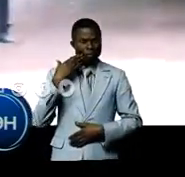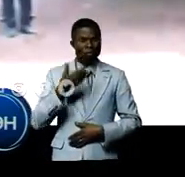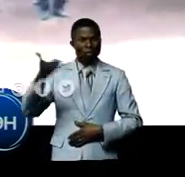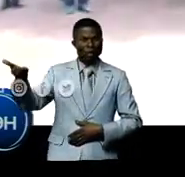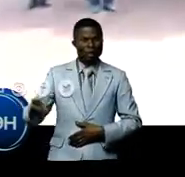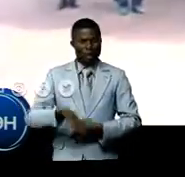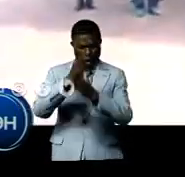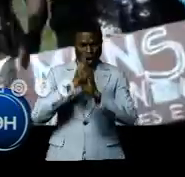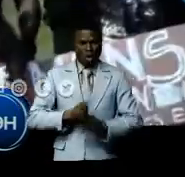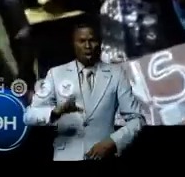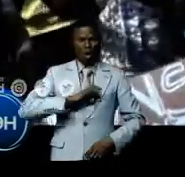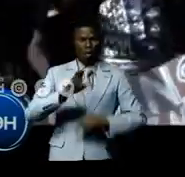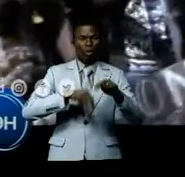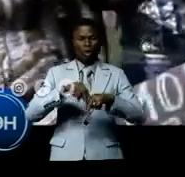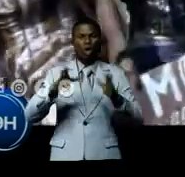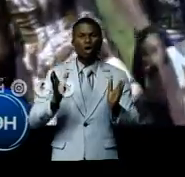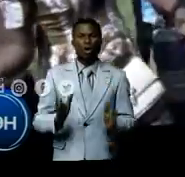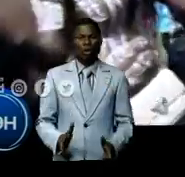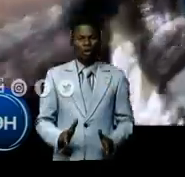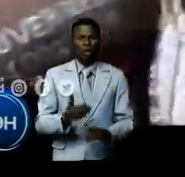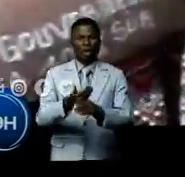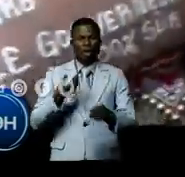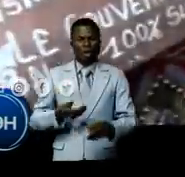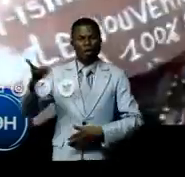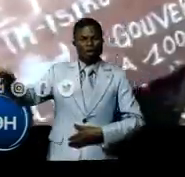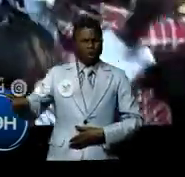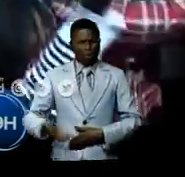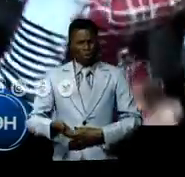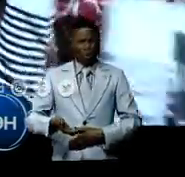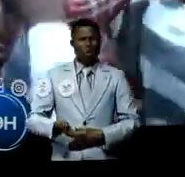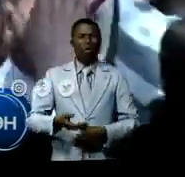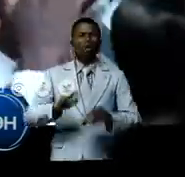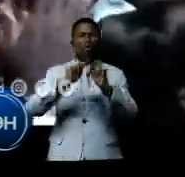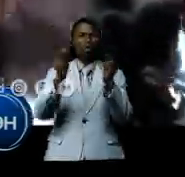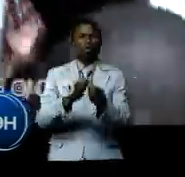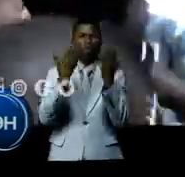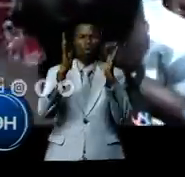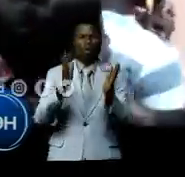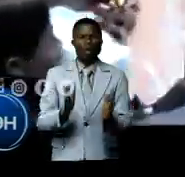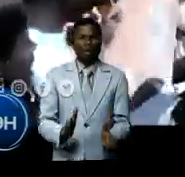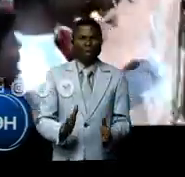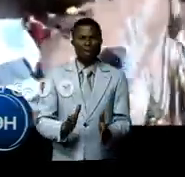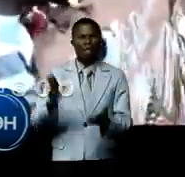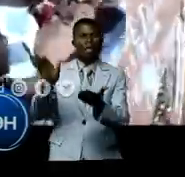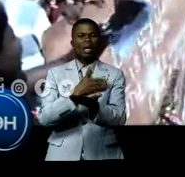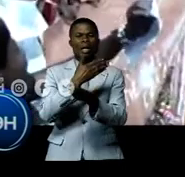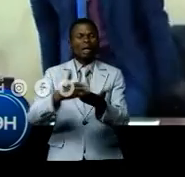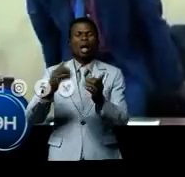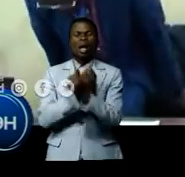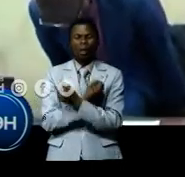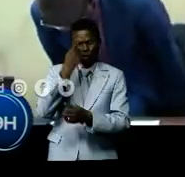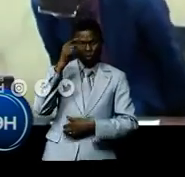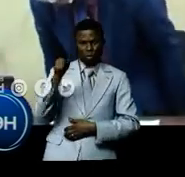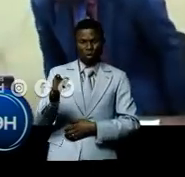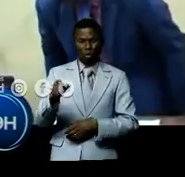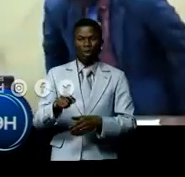ses honneurs par la police nationale congolaise avant d'être accueilli soudainement par ses groupes d'étudiants scandant des chansons affectives pour lui. Mise